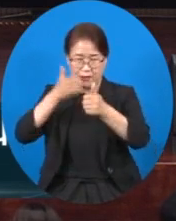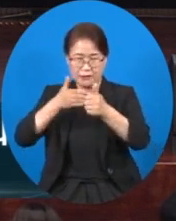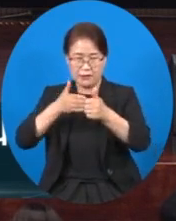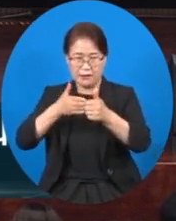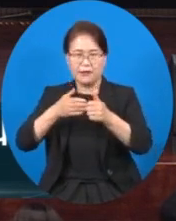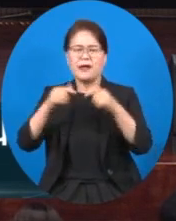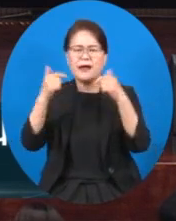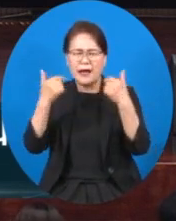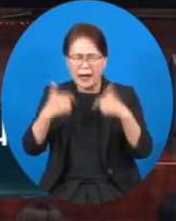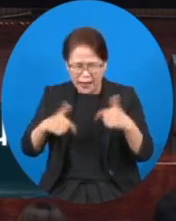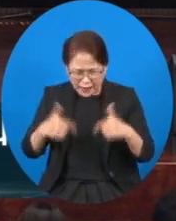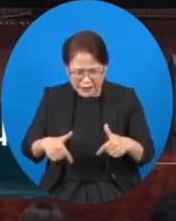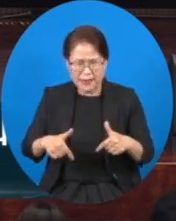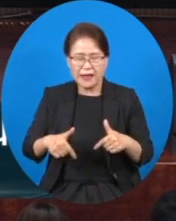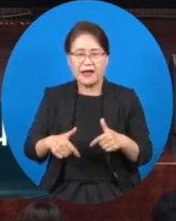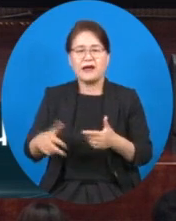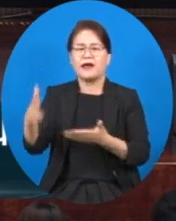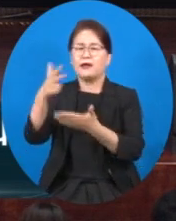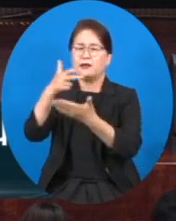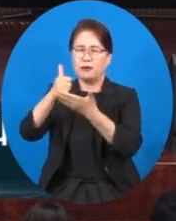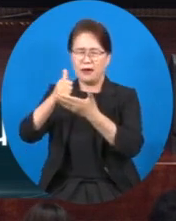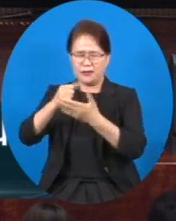항상 여호와를 경외하라.